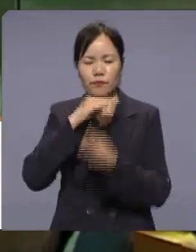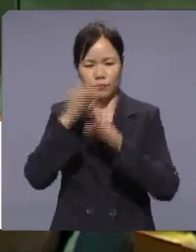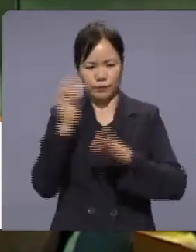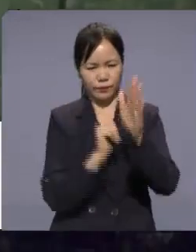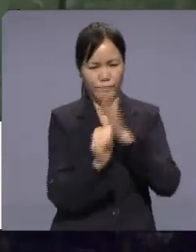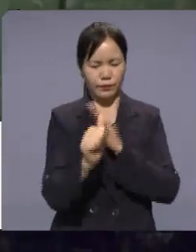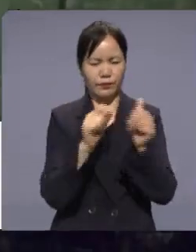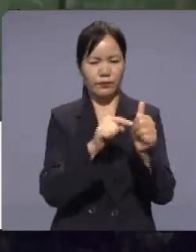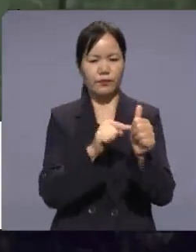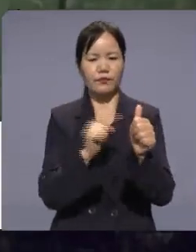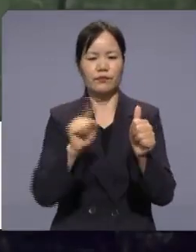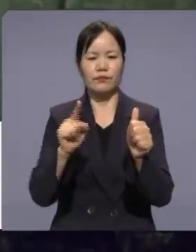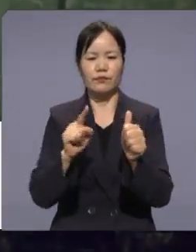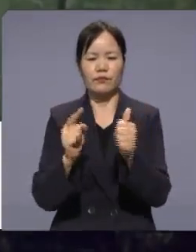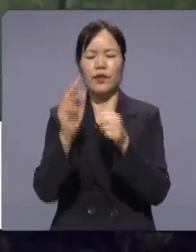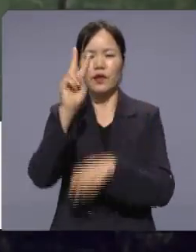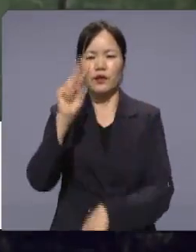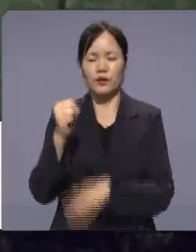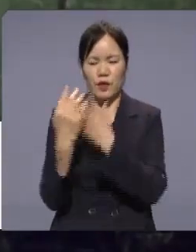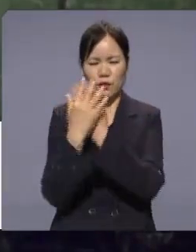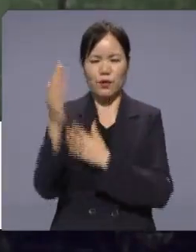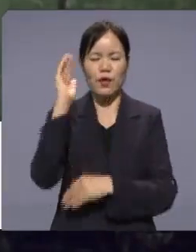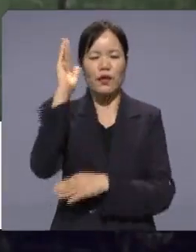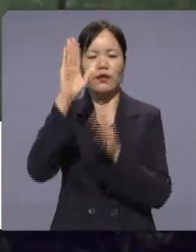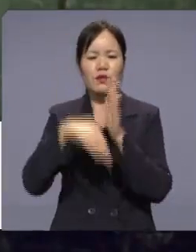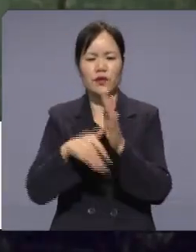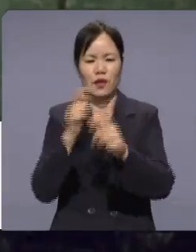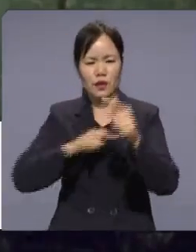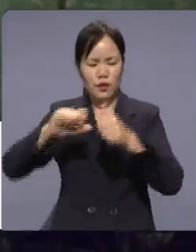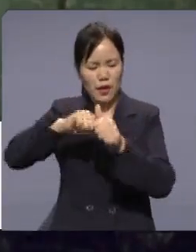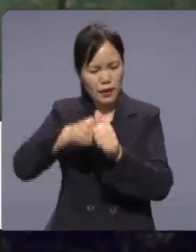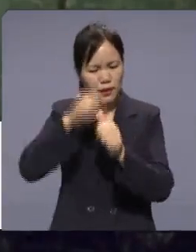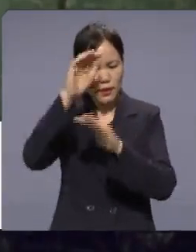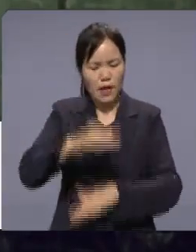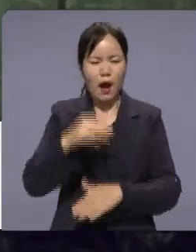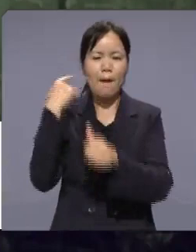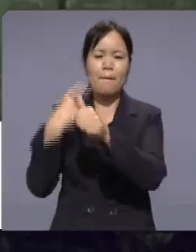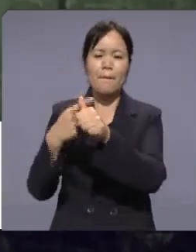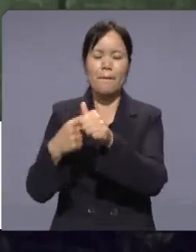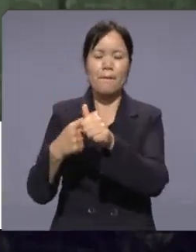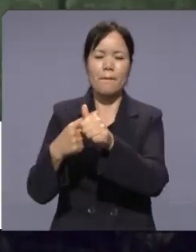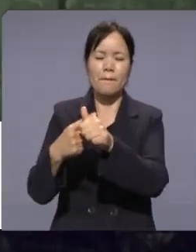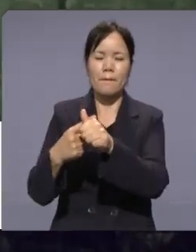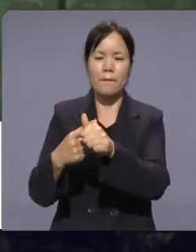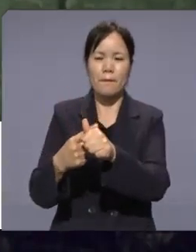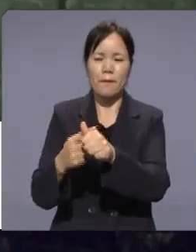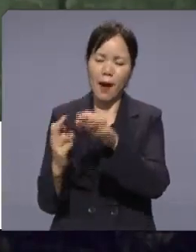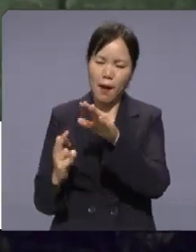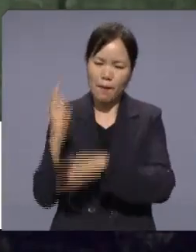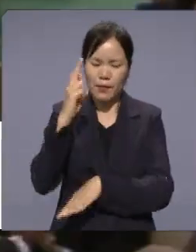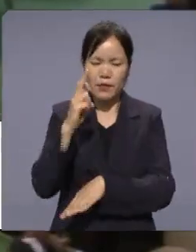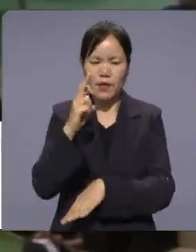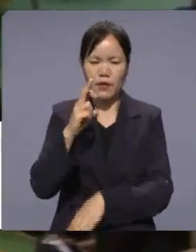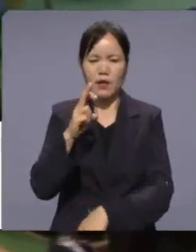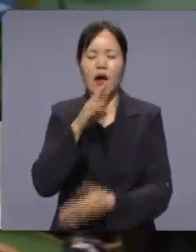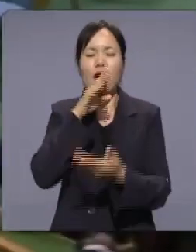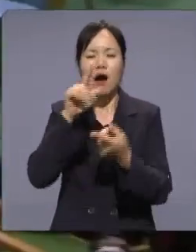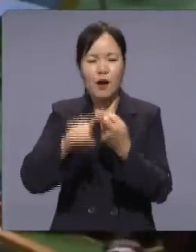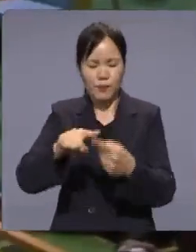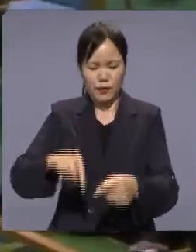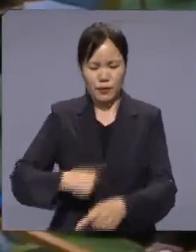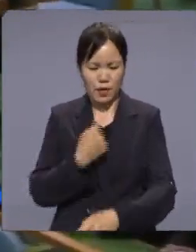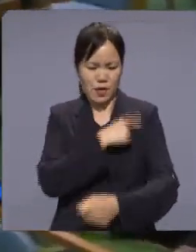대사는 유엔 총회 연설을 통해 추가 제재안을 비판하고 미사일 시험 발사는 합법적인 자위권